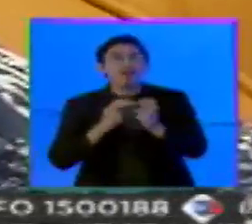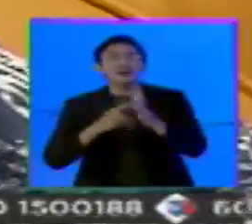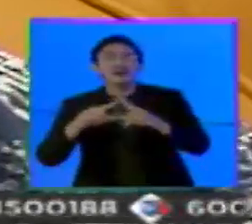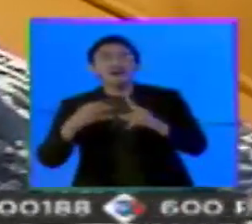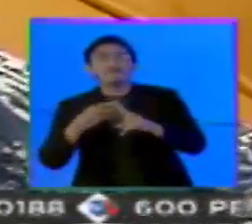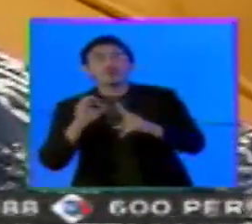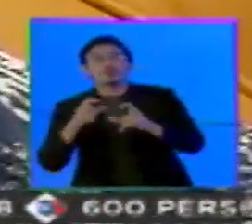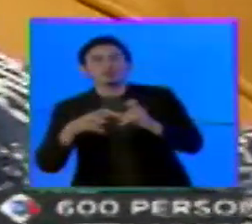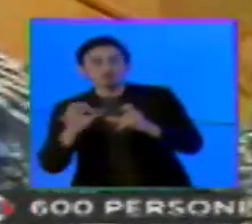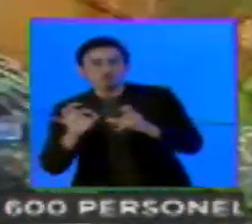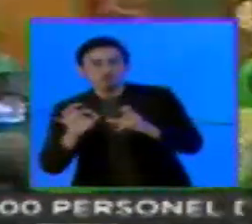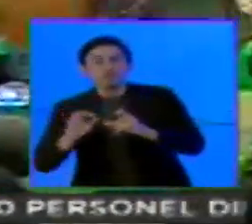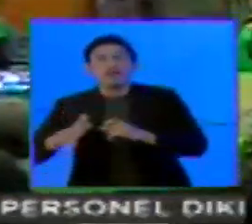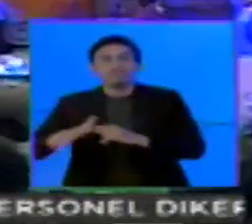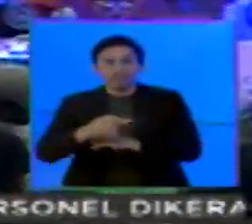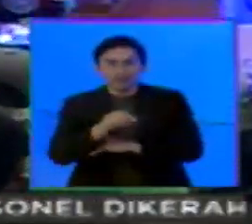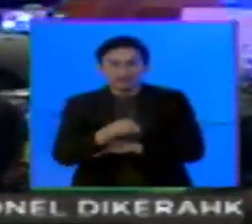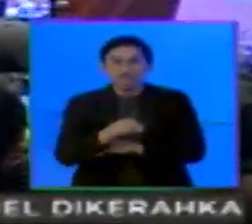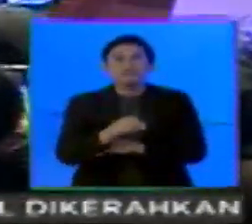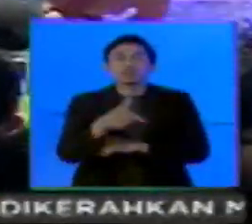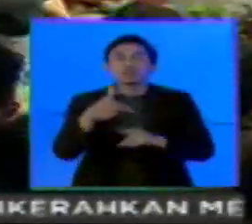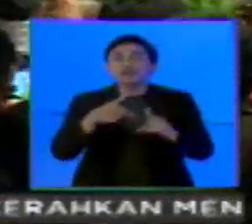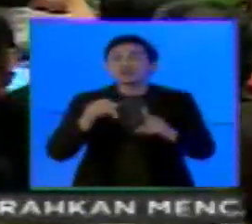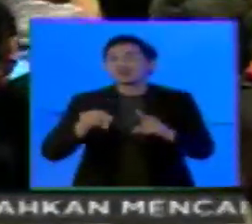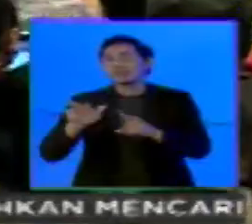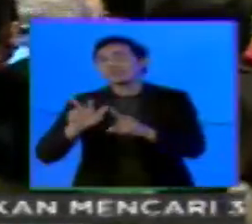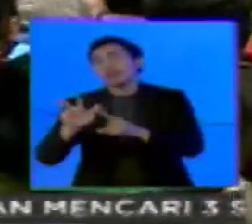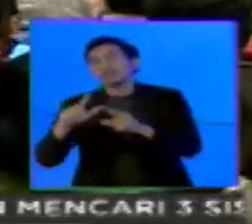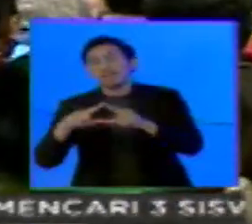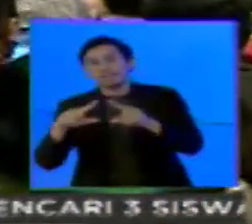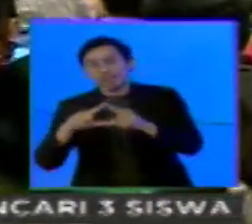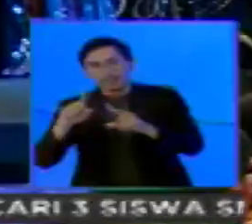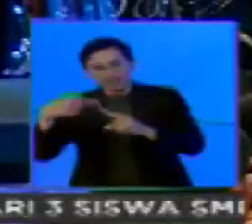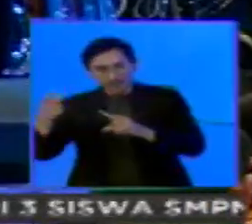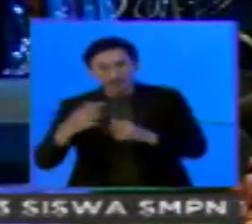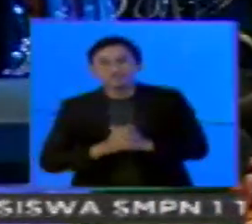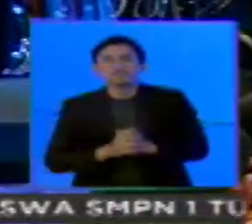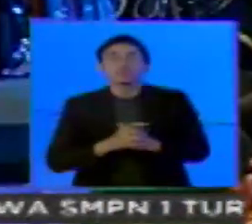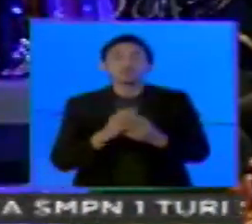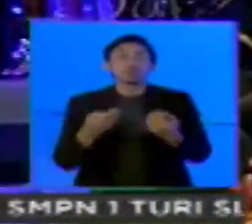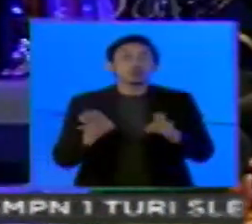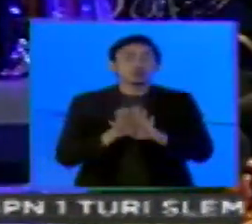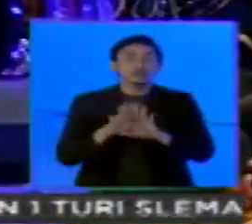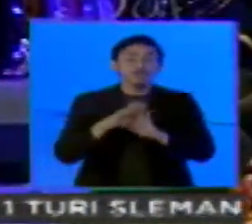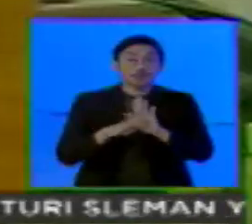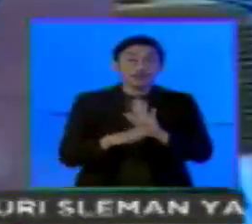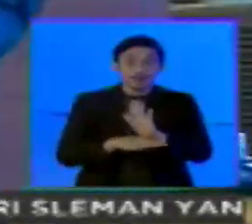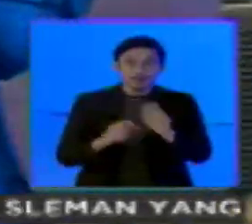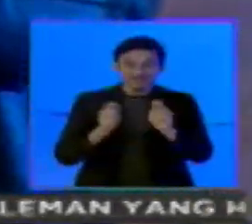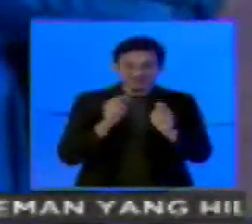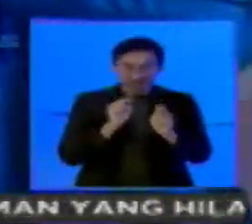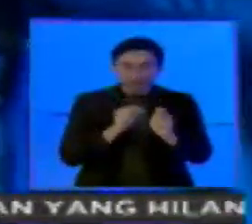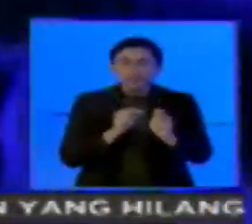Rabun 17 hingga 18 April mendatang. Dan akan ditutup dengan acara Festival Sipinggan di